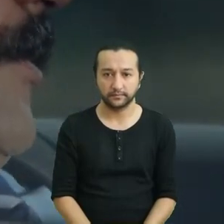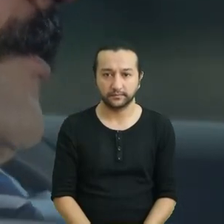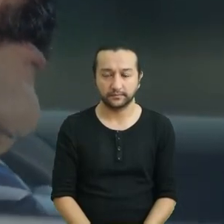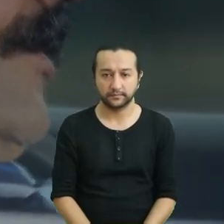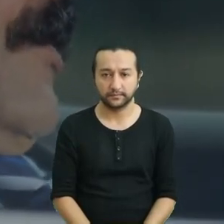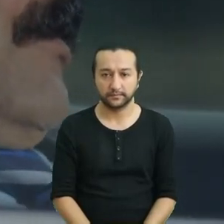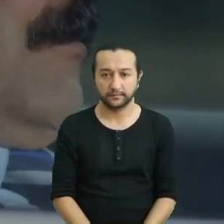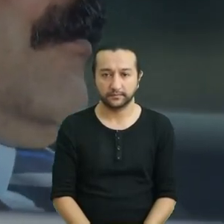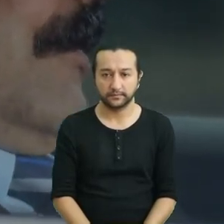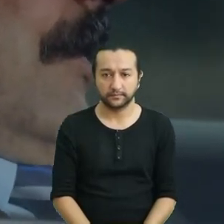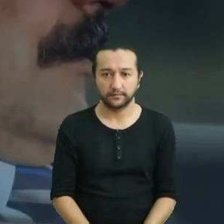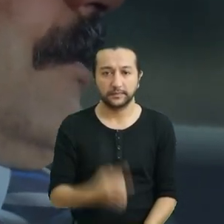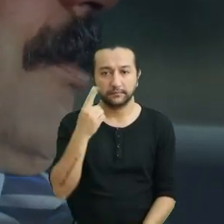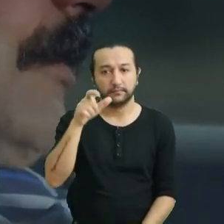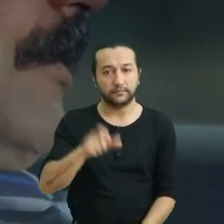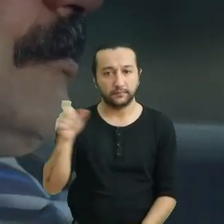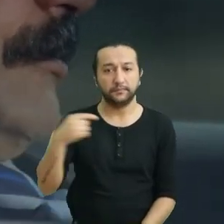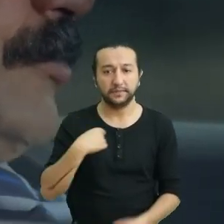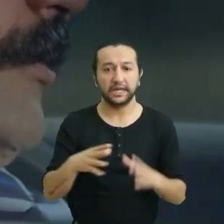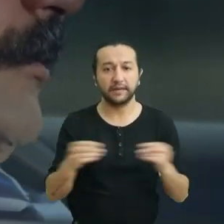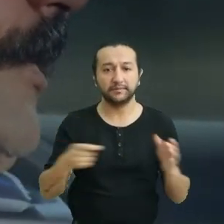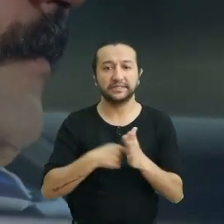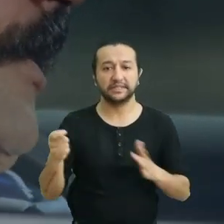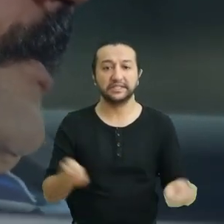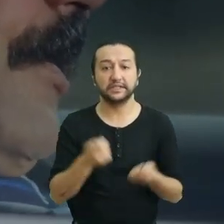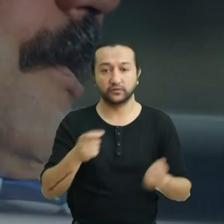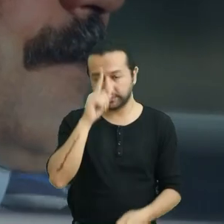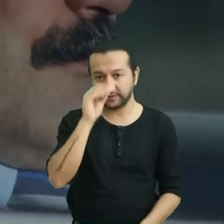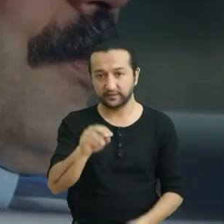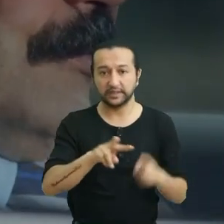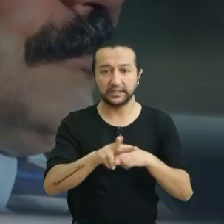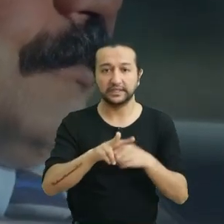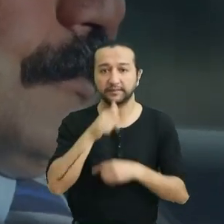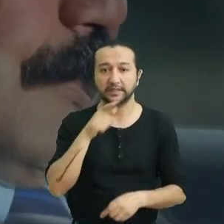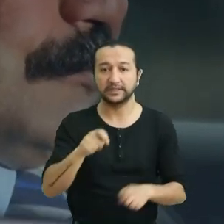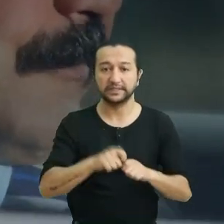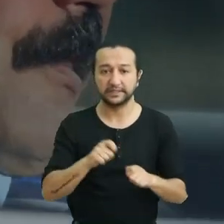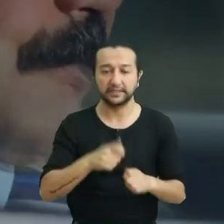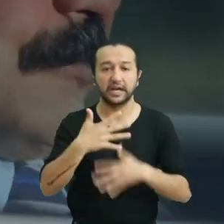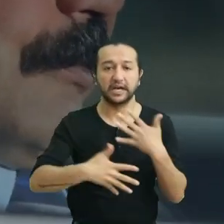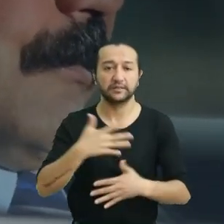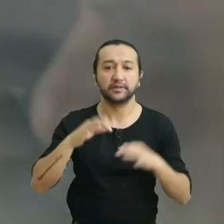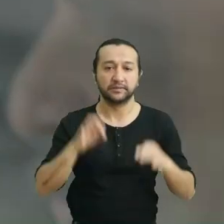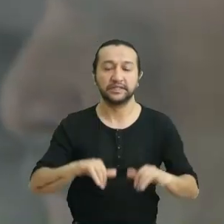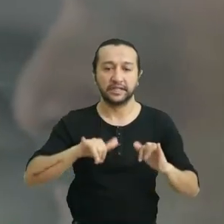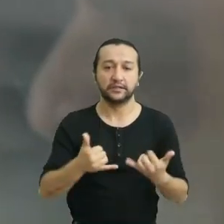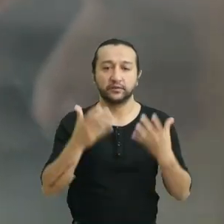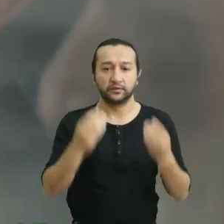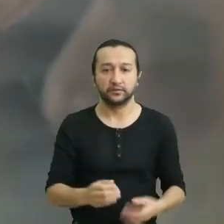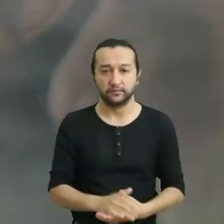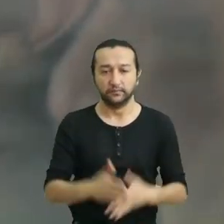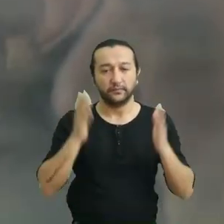Oh. Birileri beni yok etmeye çalışıyor Yıldıray Bey. Bu iş çığırından çıkmaya başladı.